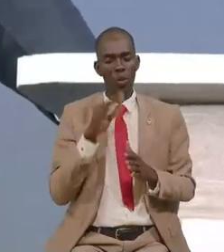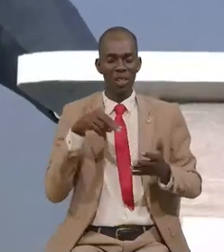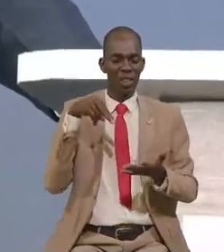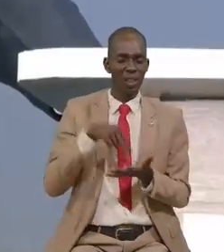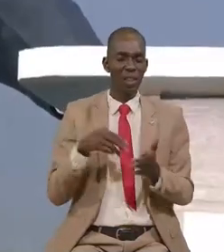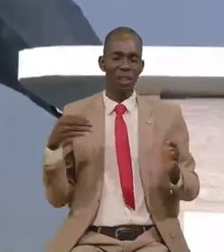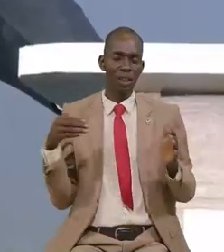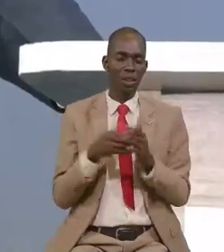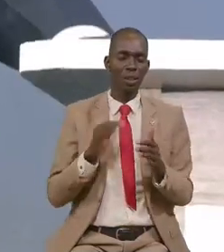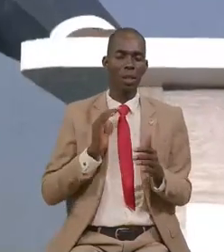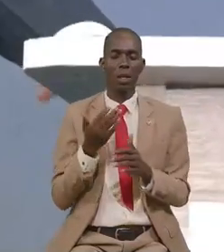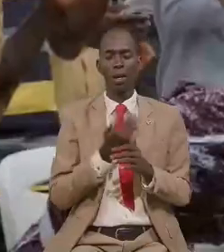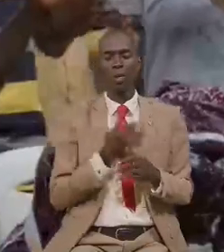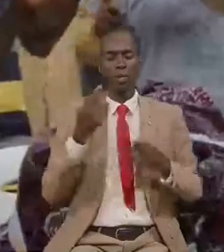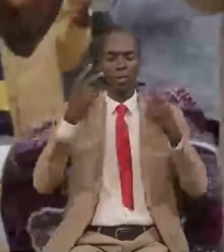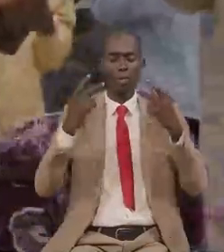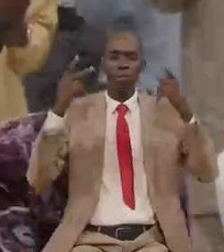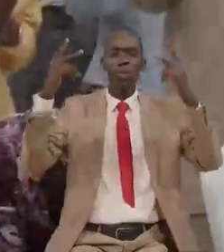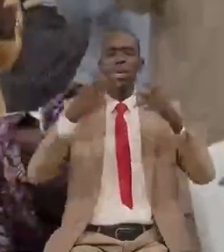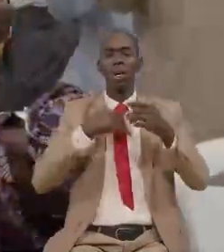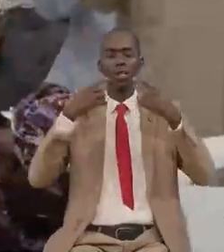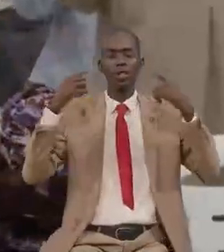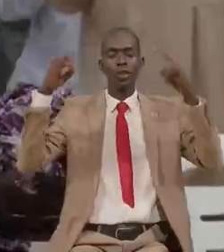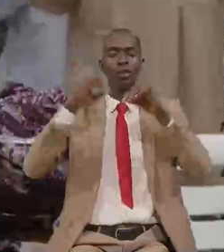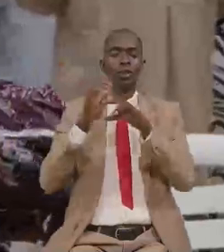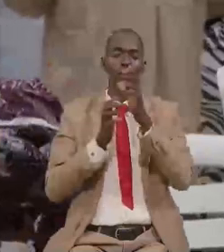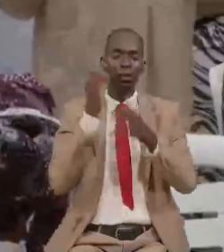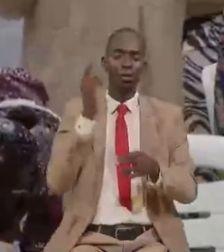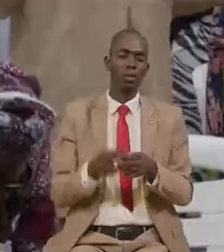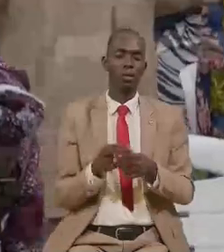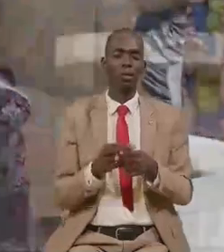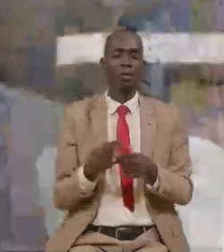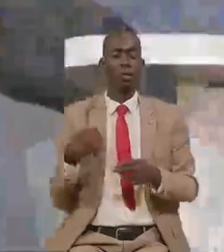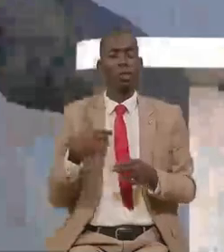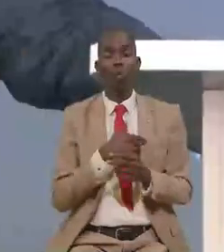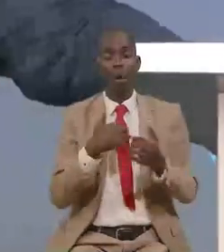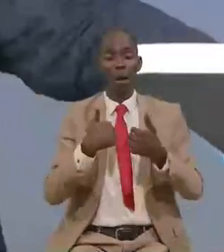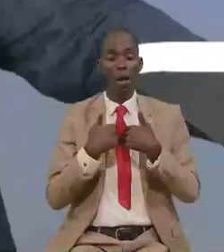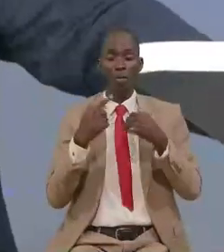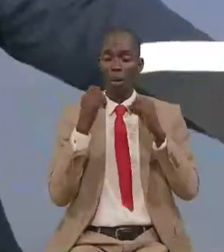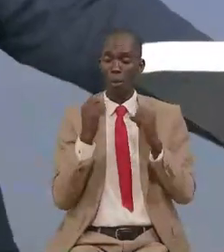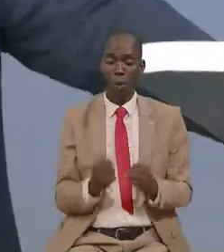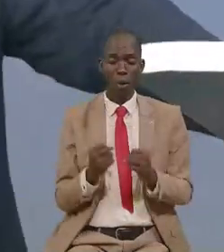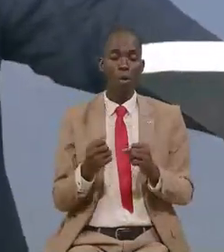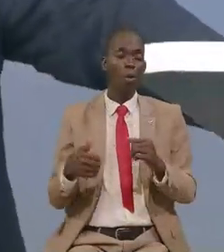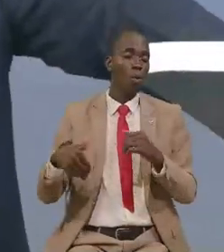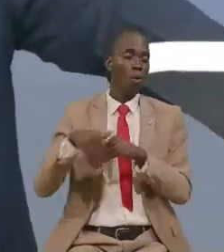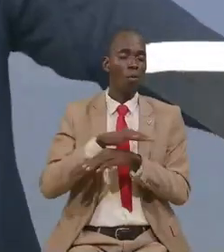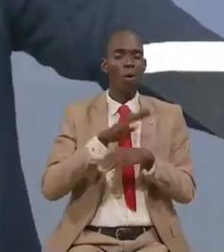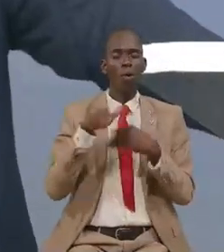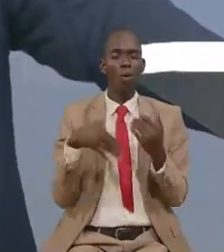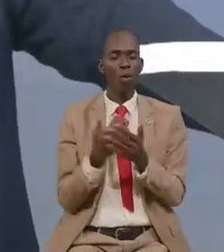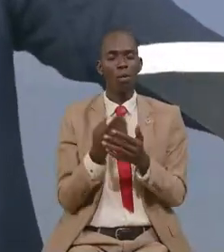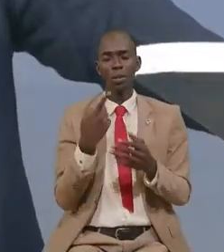notre progrès, notre succès. Nous avons la puissance sur tous ces